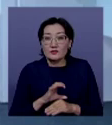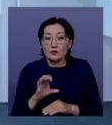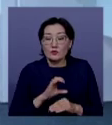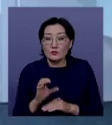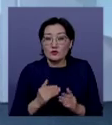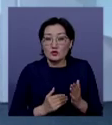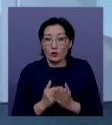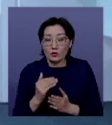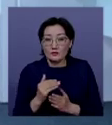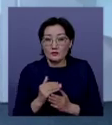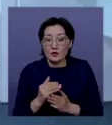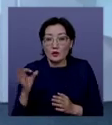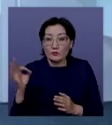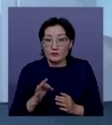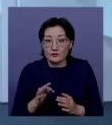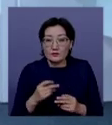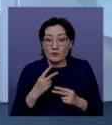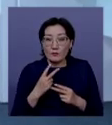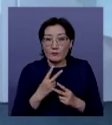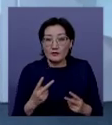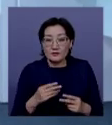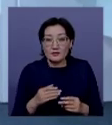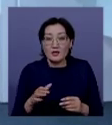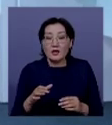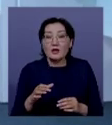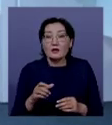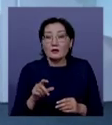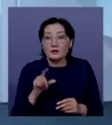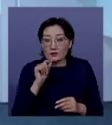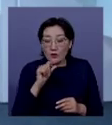үлесі байқалатын тек қана тауық еті мен қант сияқты